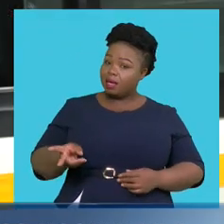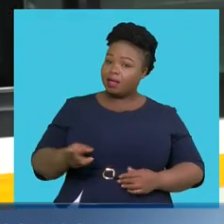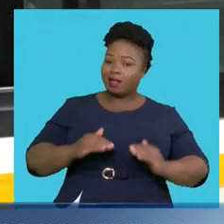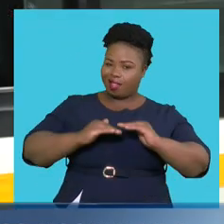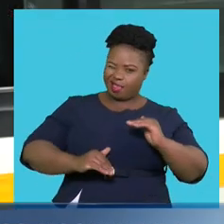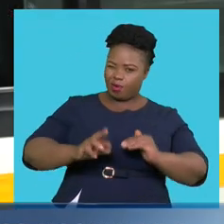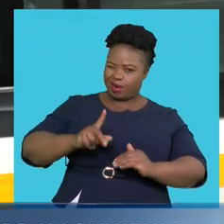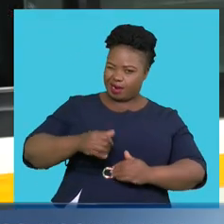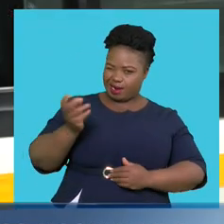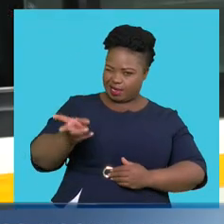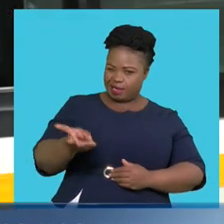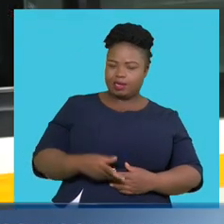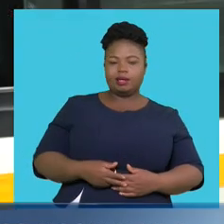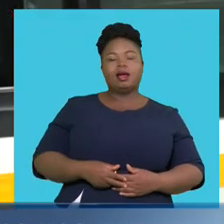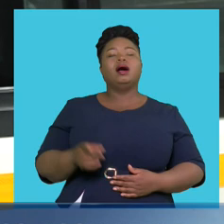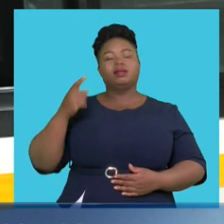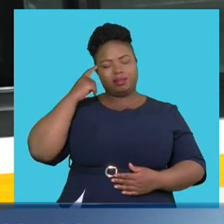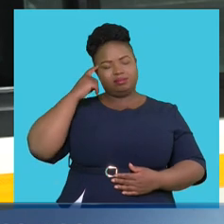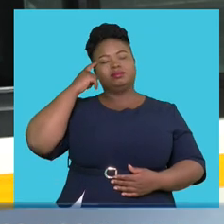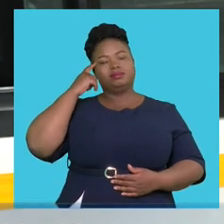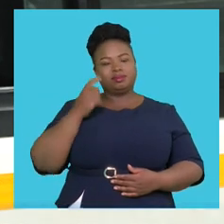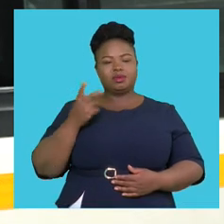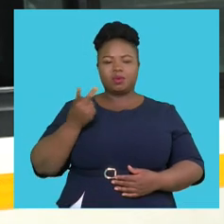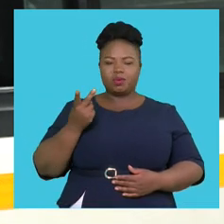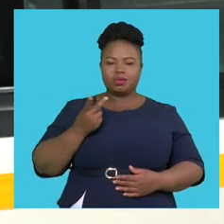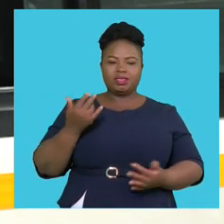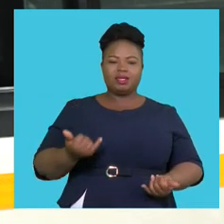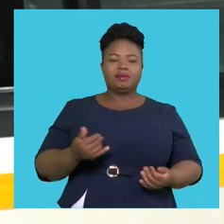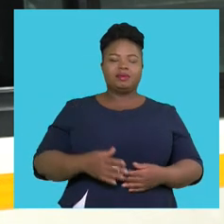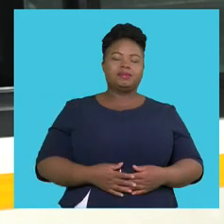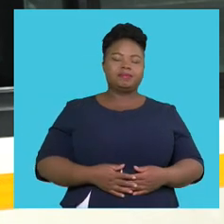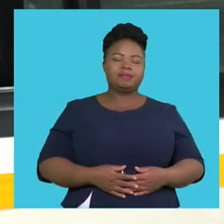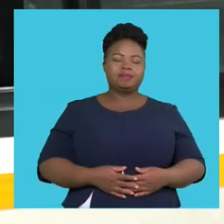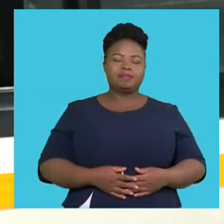nje futhi nje bathi R1 nyana nathi bizobacabangela nyana sithi kudropa nyana nje lakade basindwa khona.